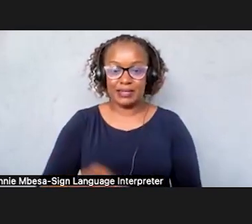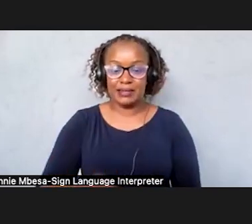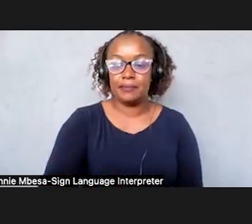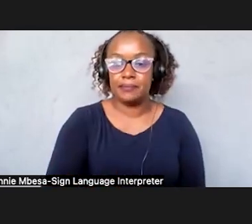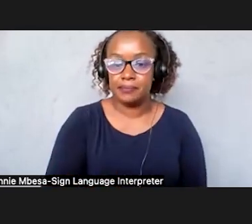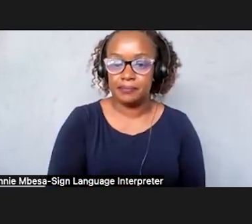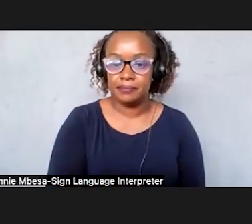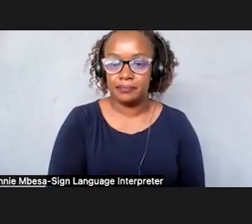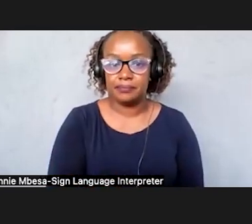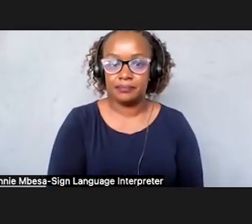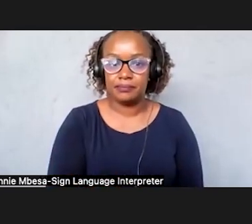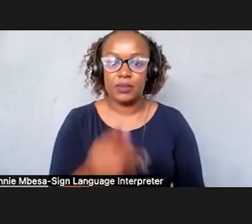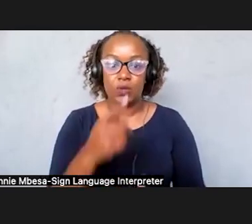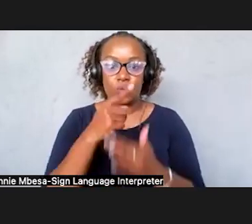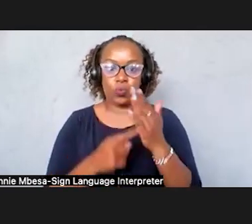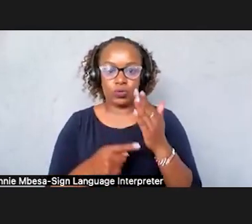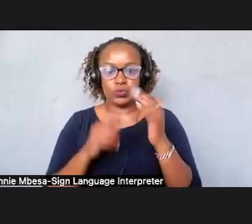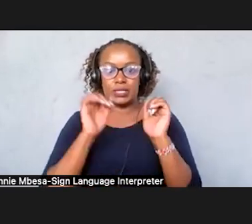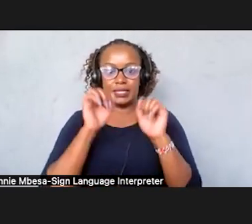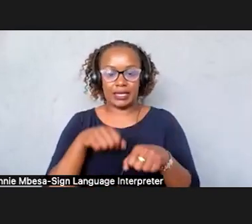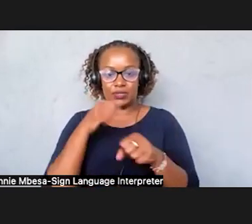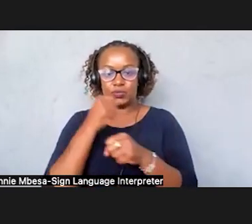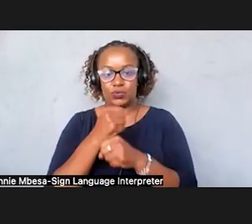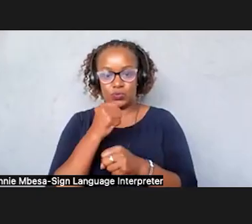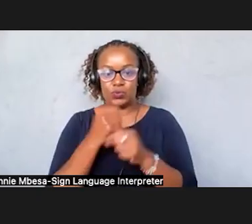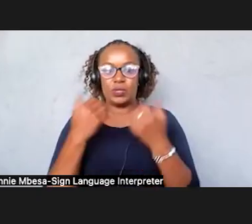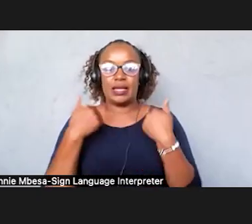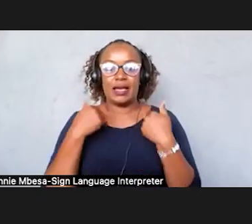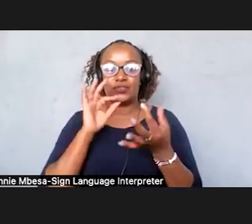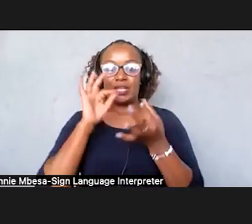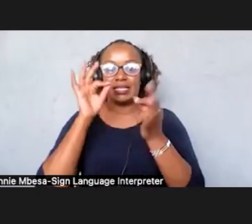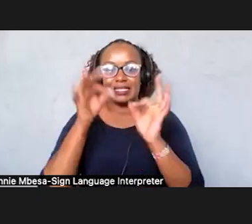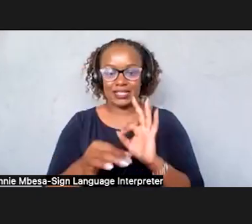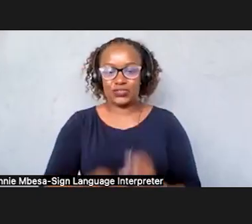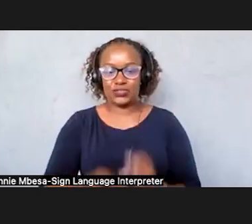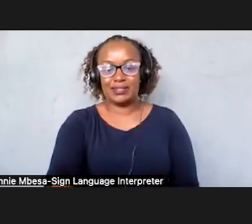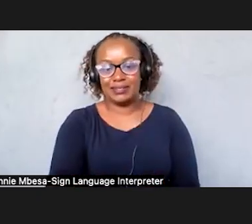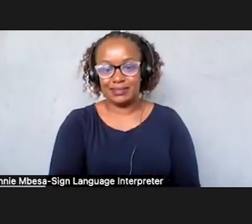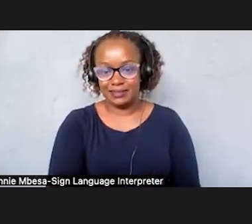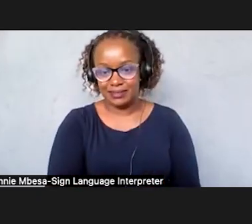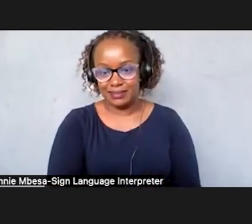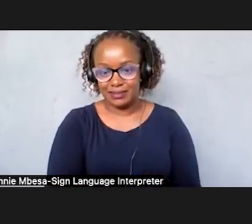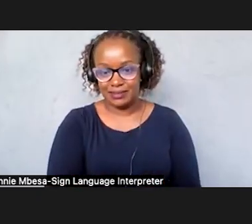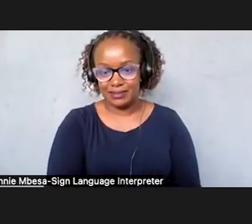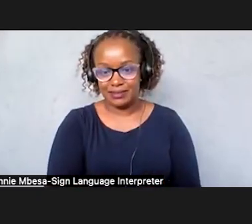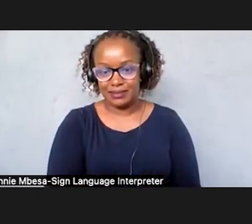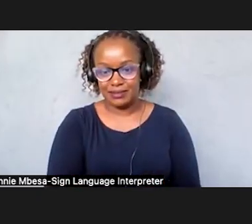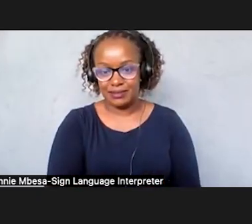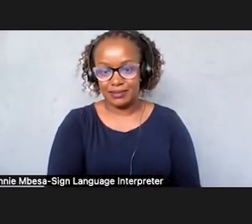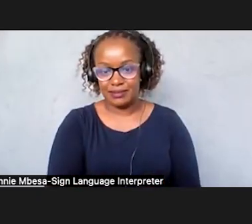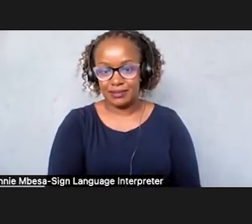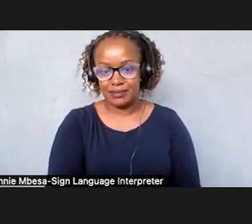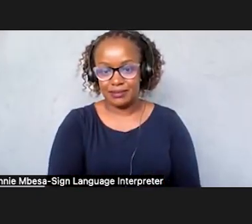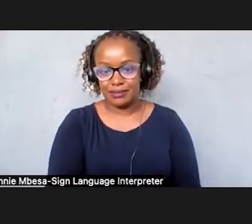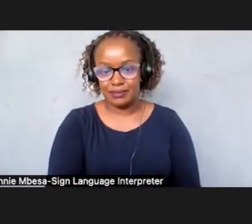Yes, so what would happen? Yes, we have a translation. Yes, I can. So for the members, Okay, I the think audience, he can hear me. just go to the ያጠናከርነው global. The